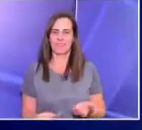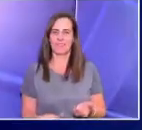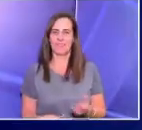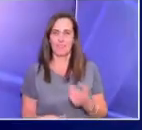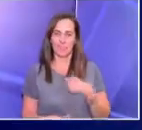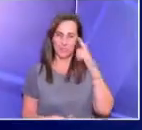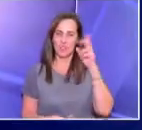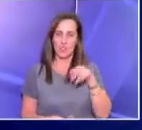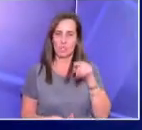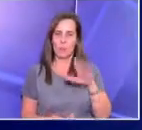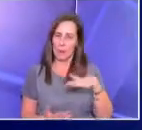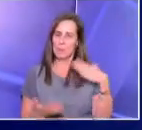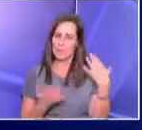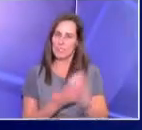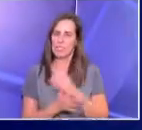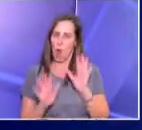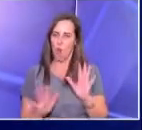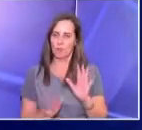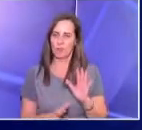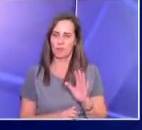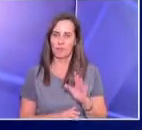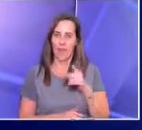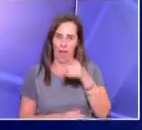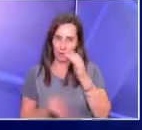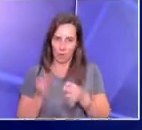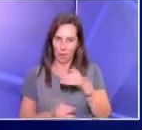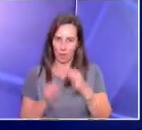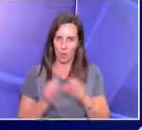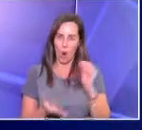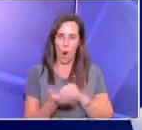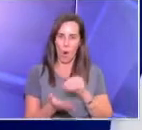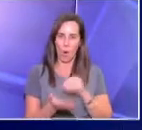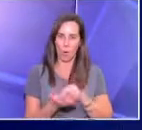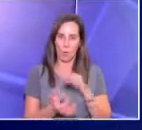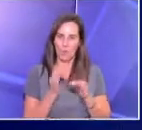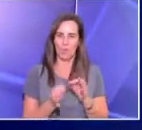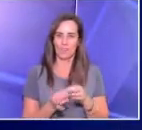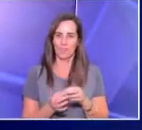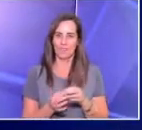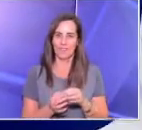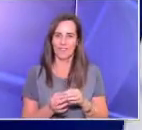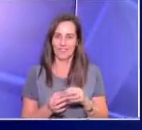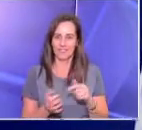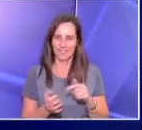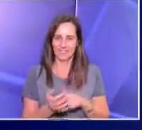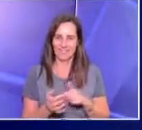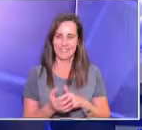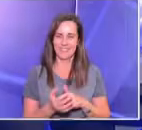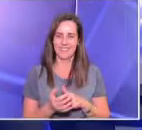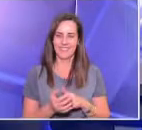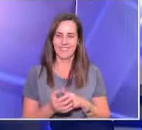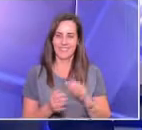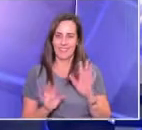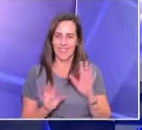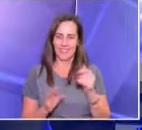כן חושבת שיש פה גם ניצחון מסוים. אני צריך להגיד עורכת הדין, נכון? עוד לא, עדיין לא. לאור הקמפיין, עצרתי. הרגע